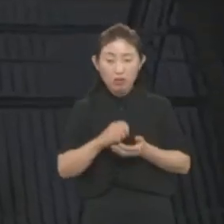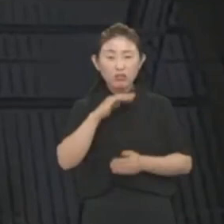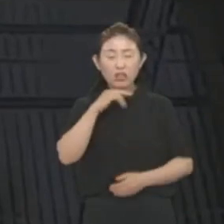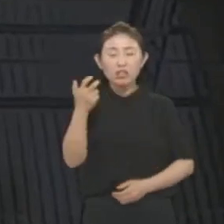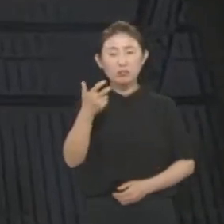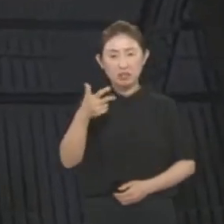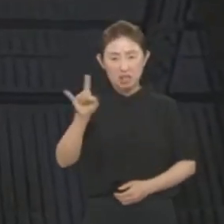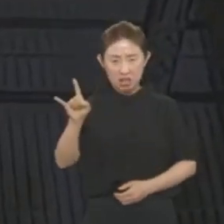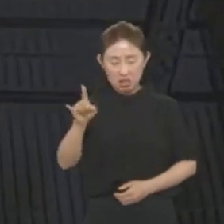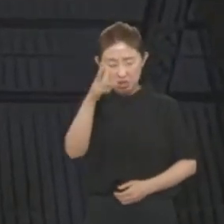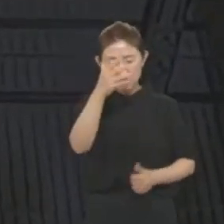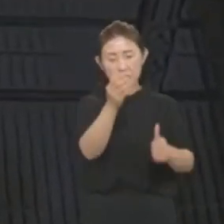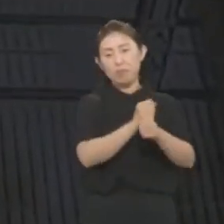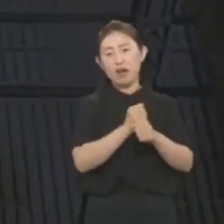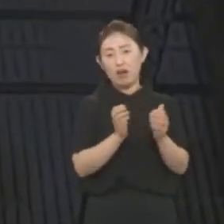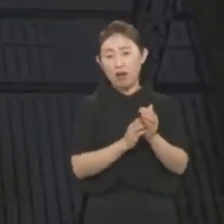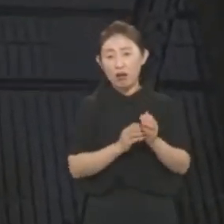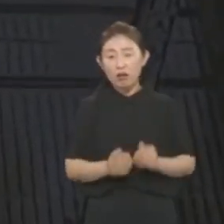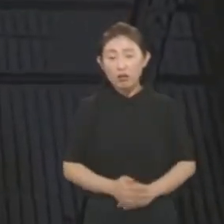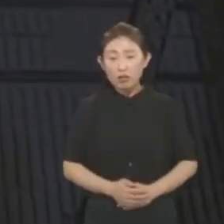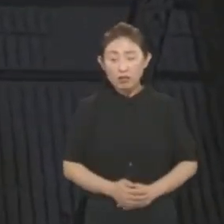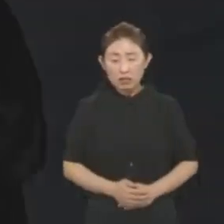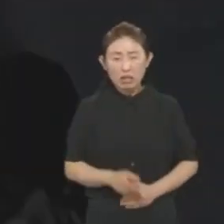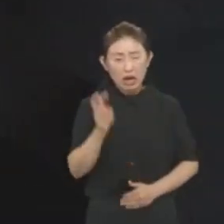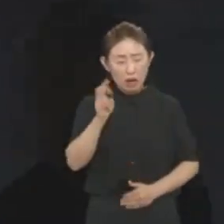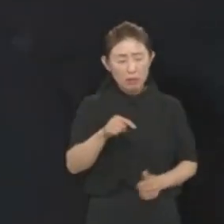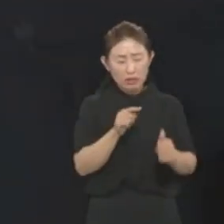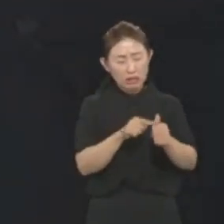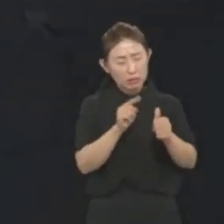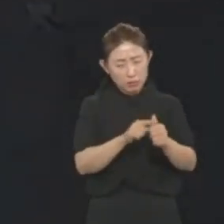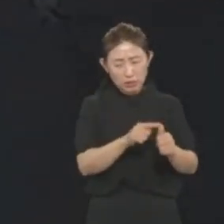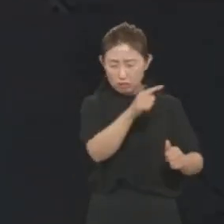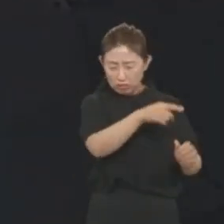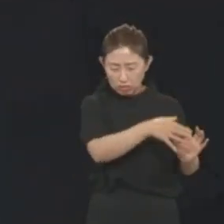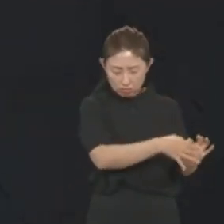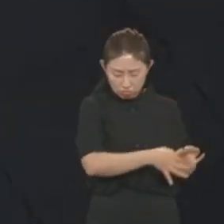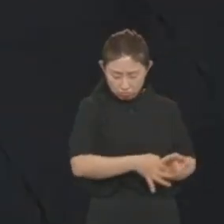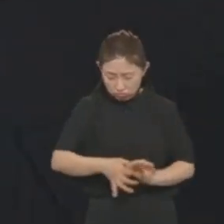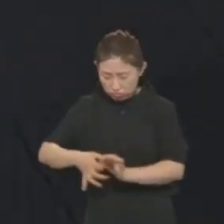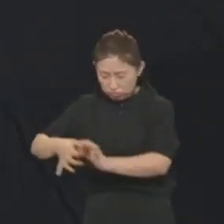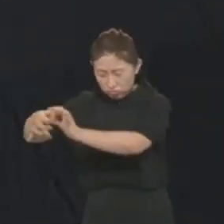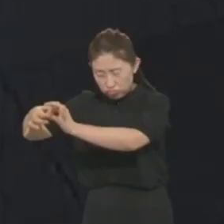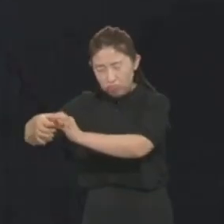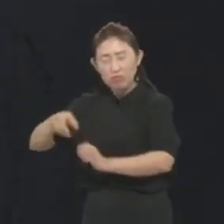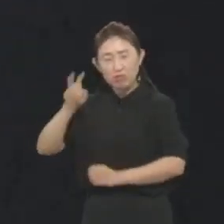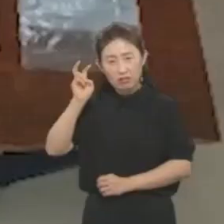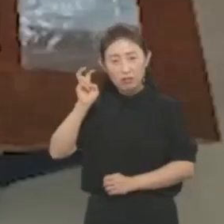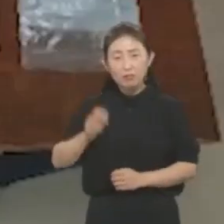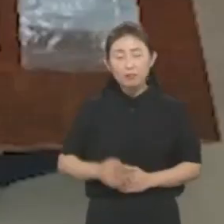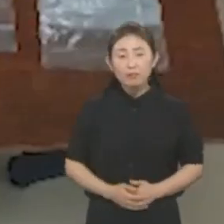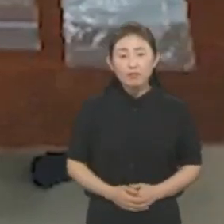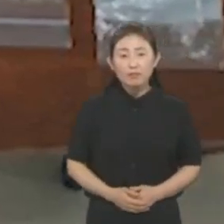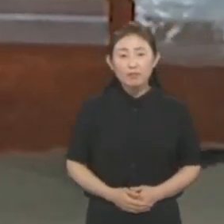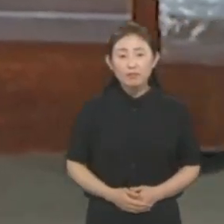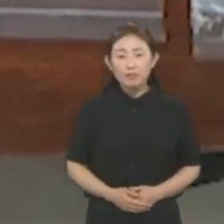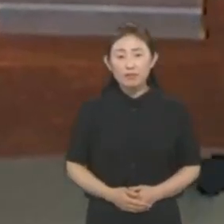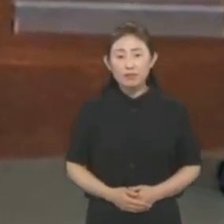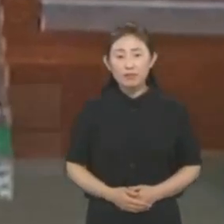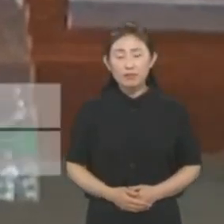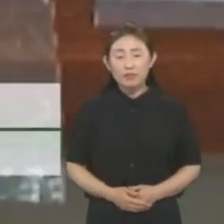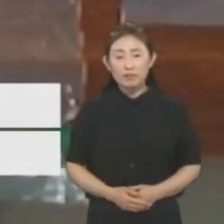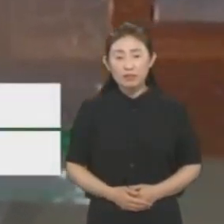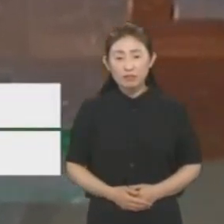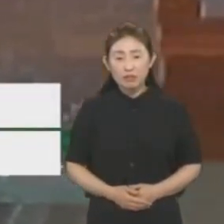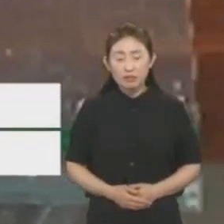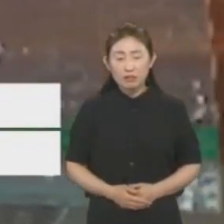붙잡혔는데 검찰은이 사건이 이번에 검거된 마약상선들과 연관됐을 가능성을 배제하지 않고 있습니다 검찰과